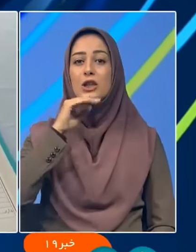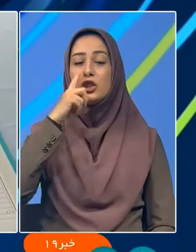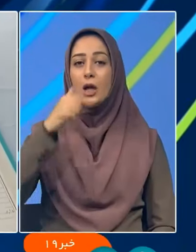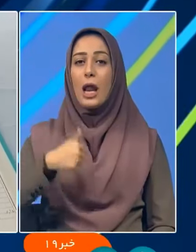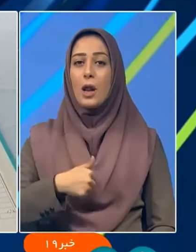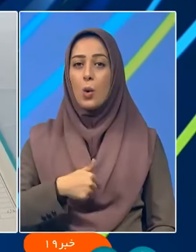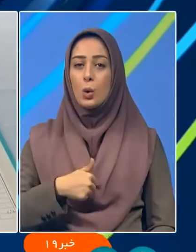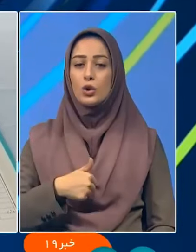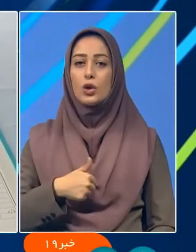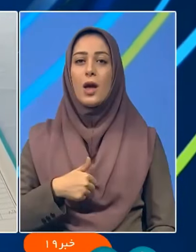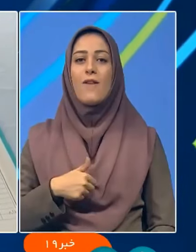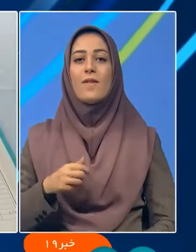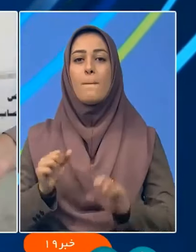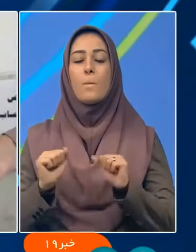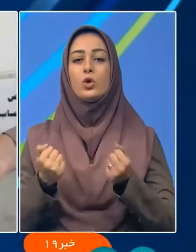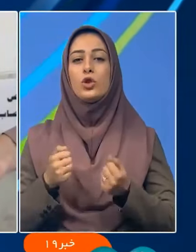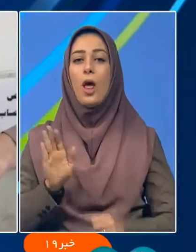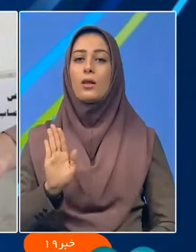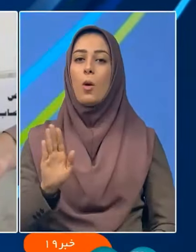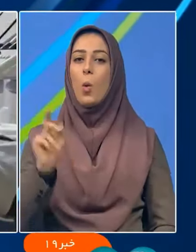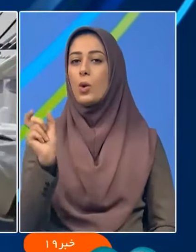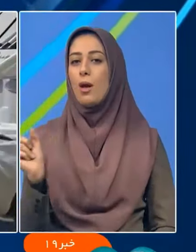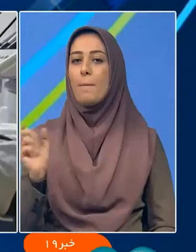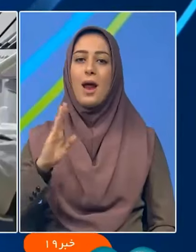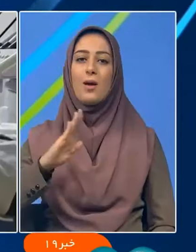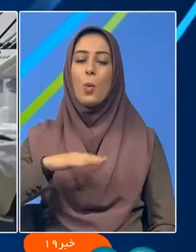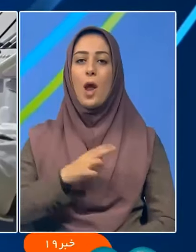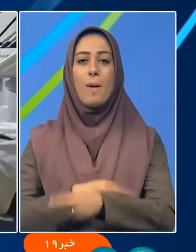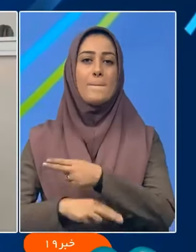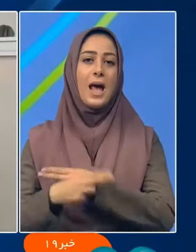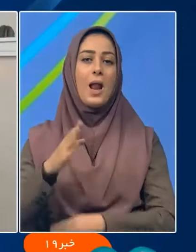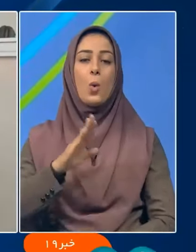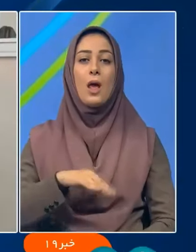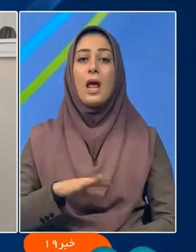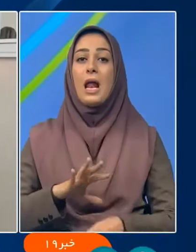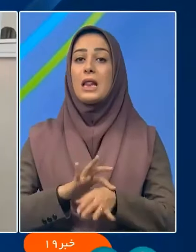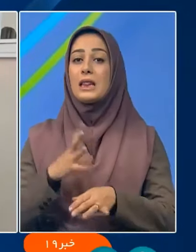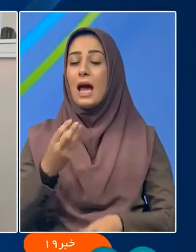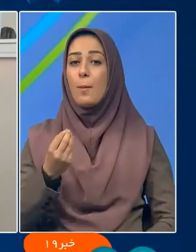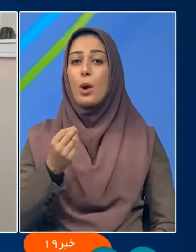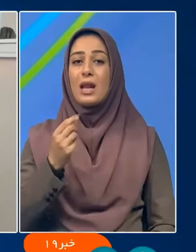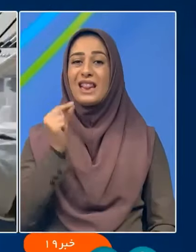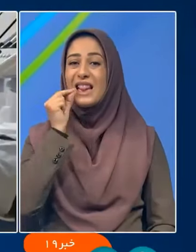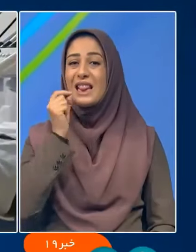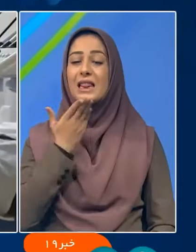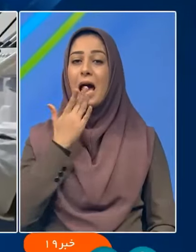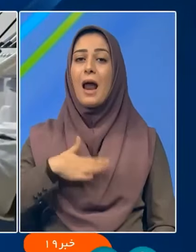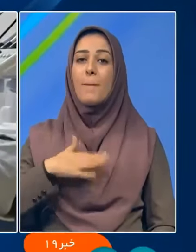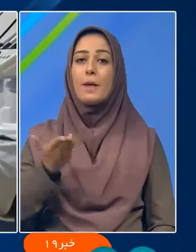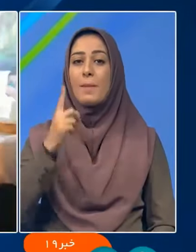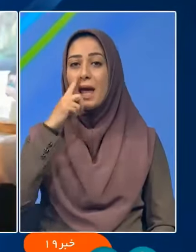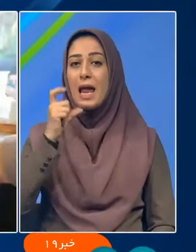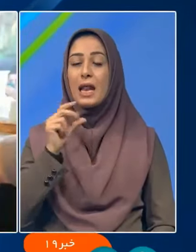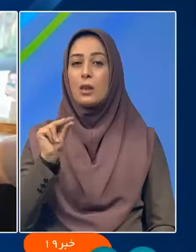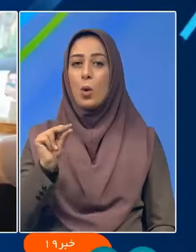مشکلات خلقی هست که اینجا کمکشون میکنیم. خدمات دندون پزشکی شامل ترمیم، اندو کشیدن رو انجام